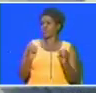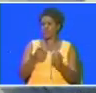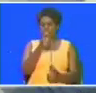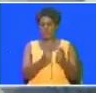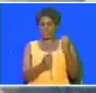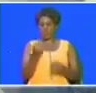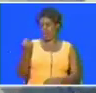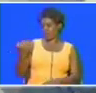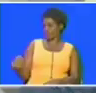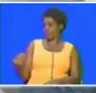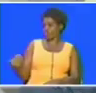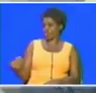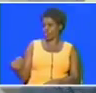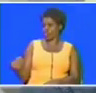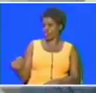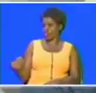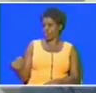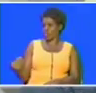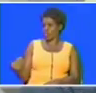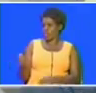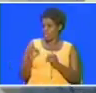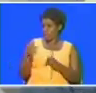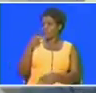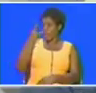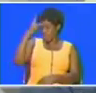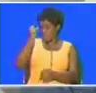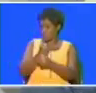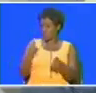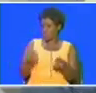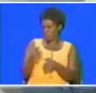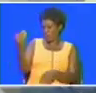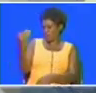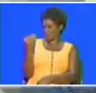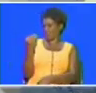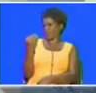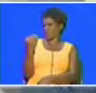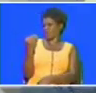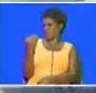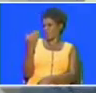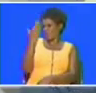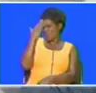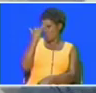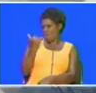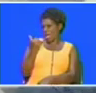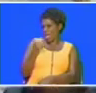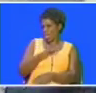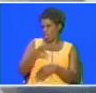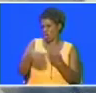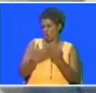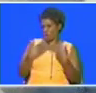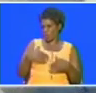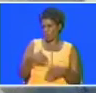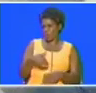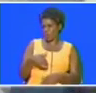ya mtoto, msichana wa kazi hanywi cha maziwa. Kwa hivyo kama wewe ni mzazi unafanya hivyo, jiulize kwa nini kila mtu pole naangalia chini? Hebu niambie